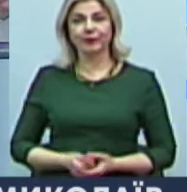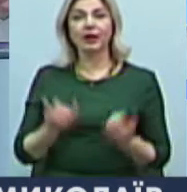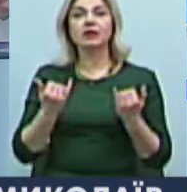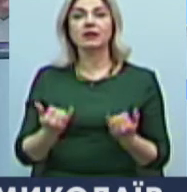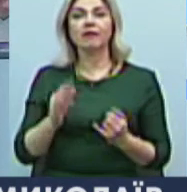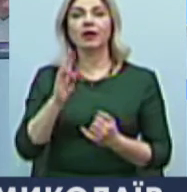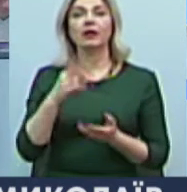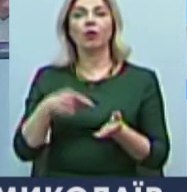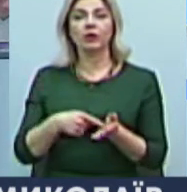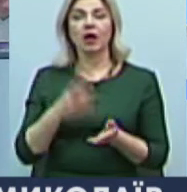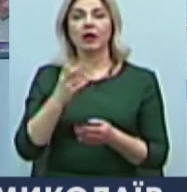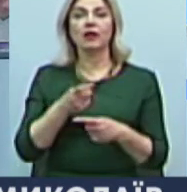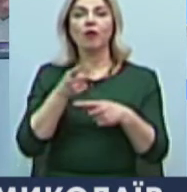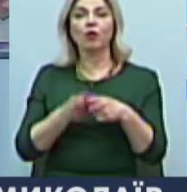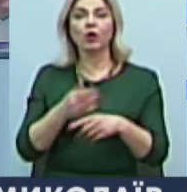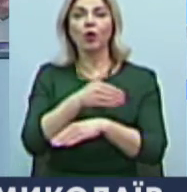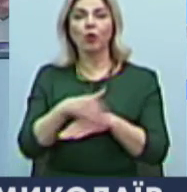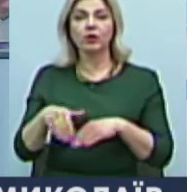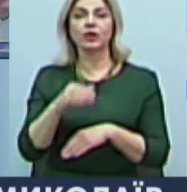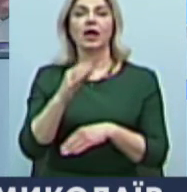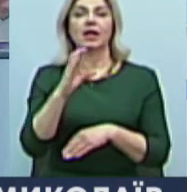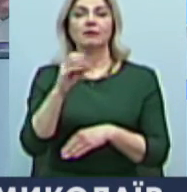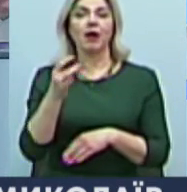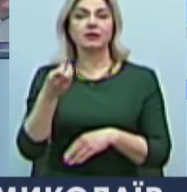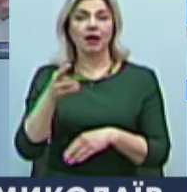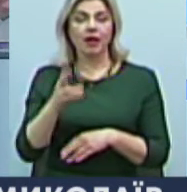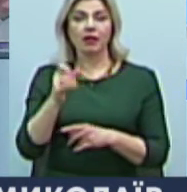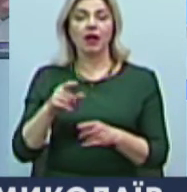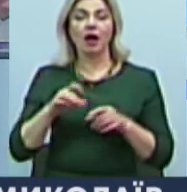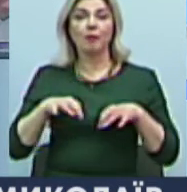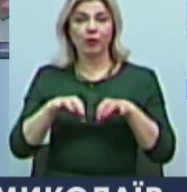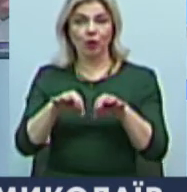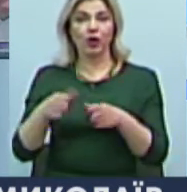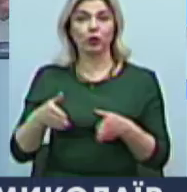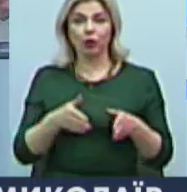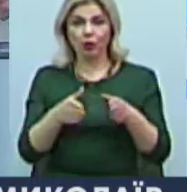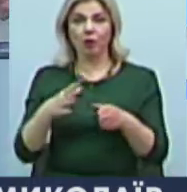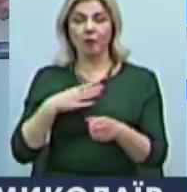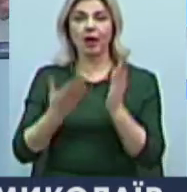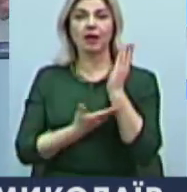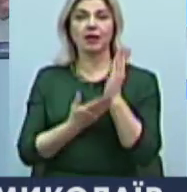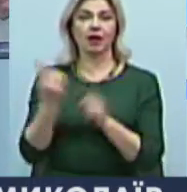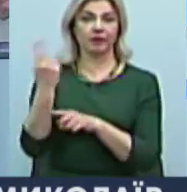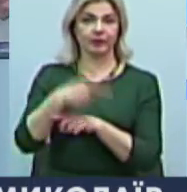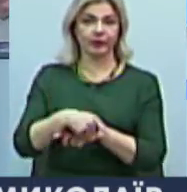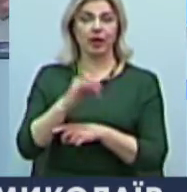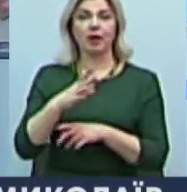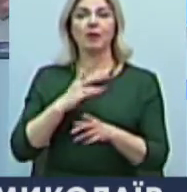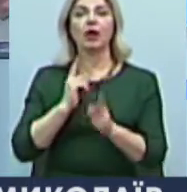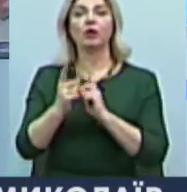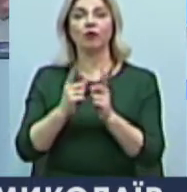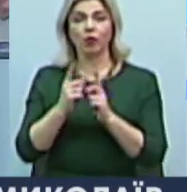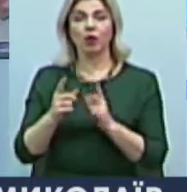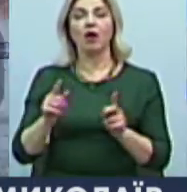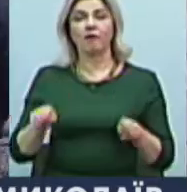Сьогодні у Миколаєві на перетині вулиць Шнеєрсона та Спаської на проїжджу частину впали гілки акації. Рух транспорту відновили за 40